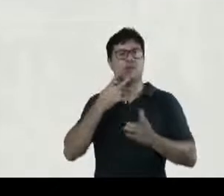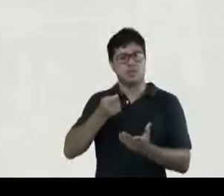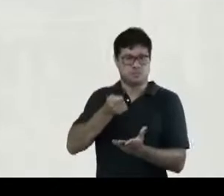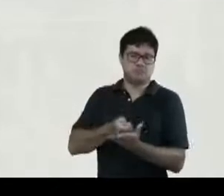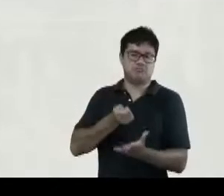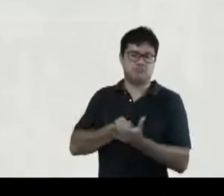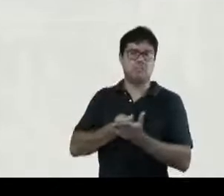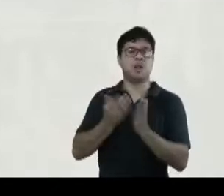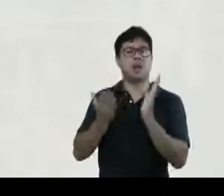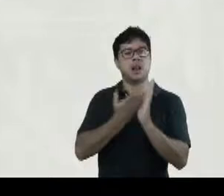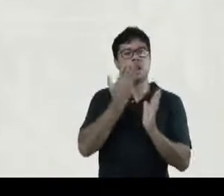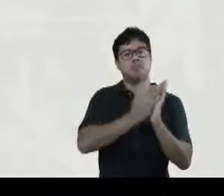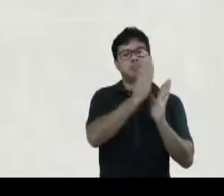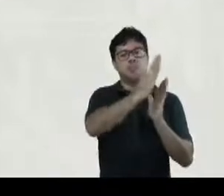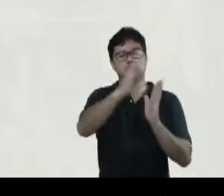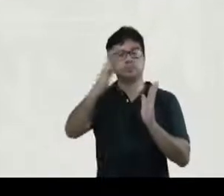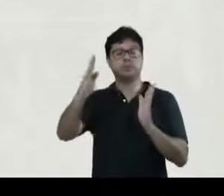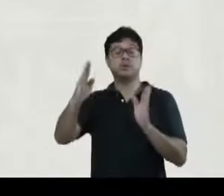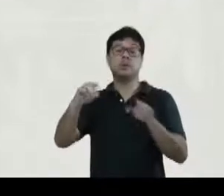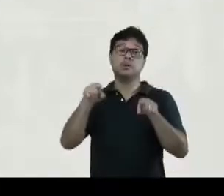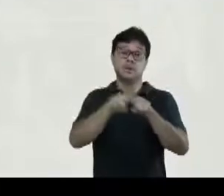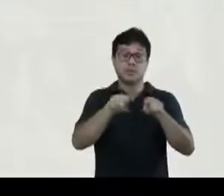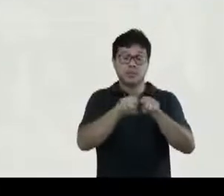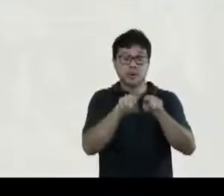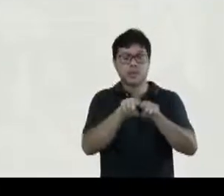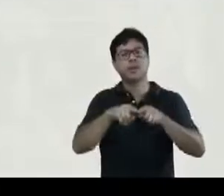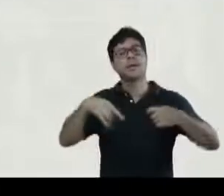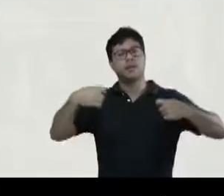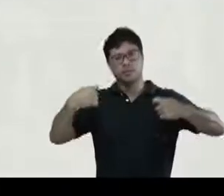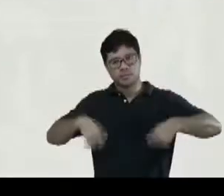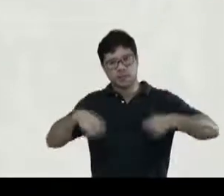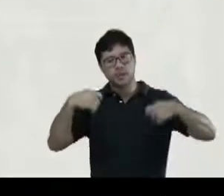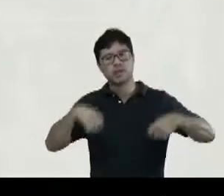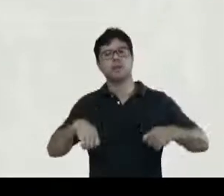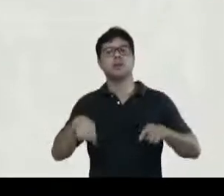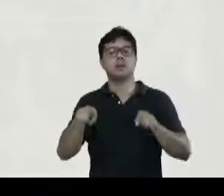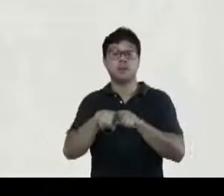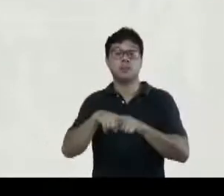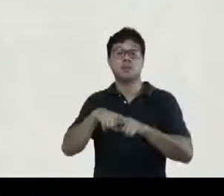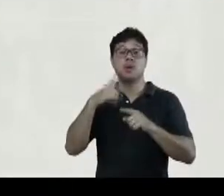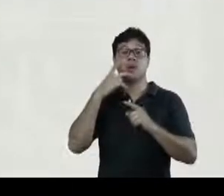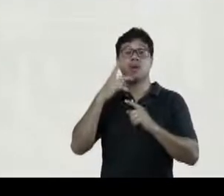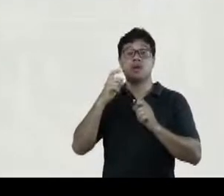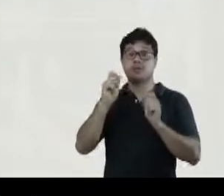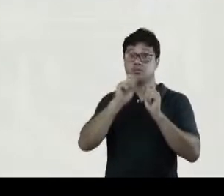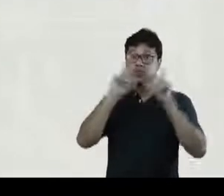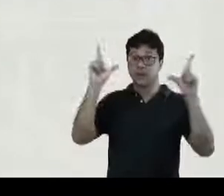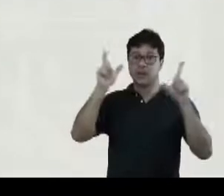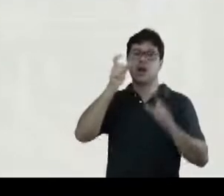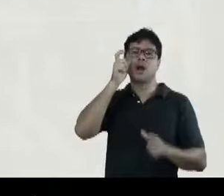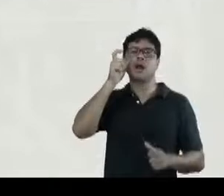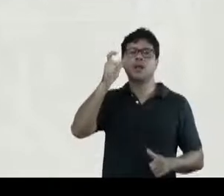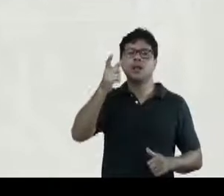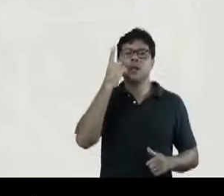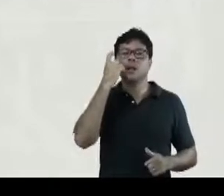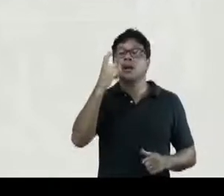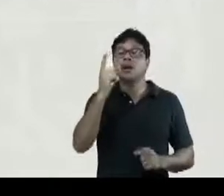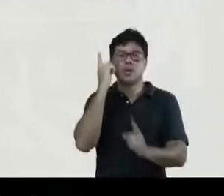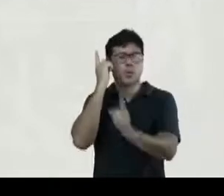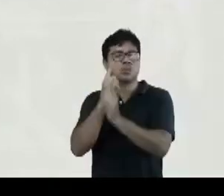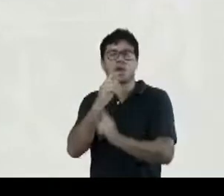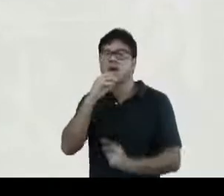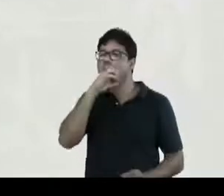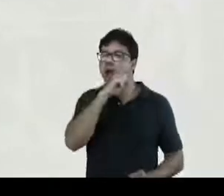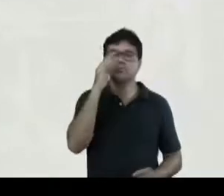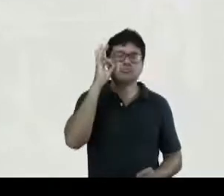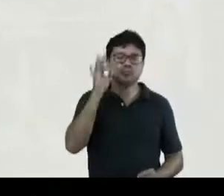die unmittelbare Begegnung mit dem originalen Bestand wachhalten. Dabei geht es nicht nur um die Digitalisierung